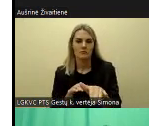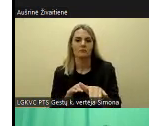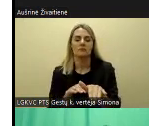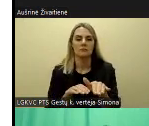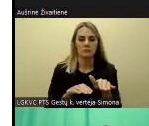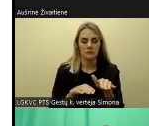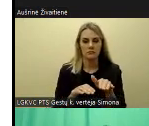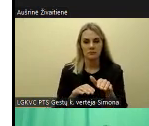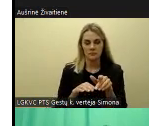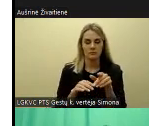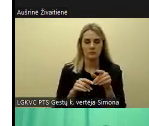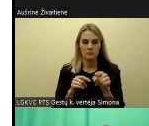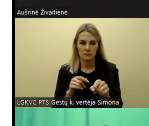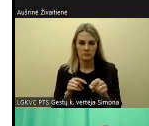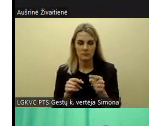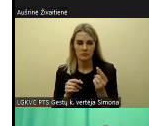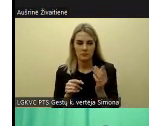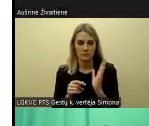dalykų dar ne